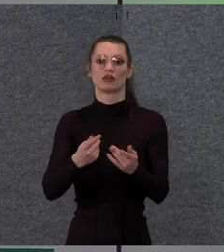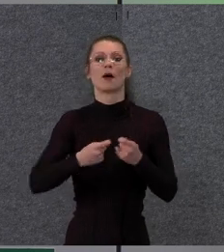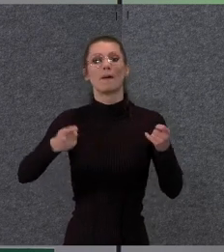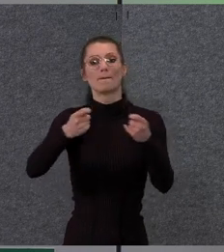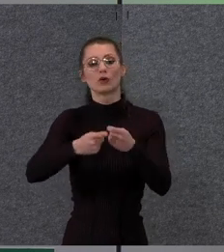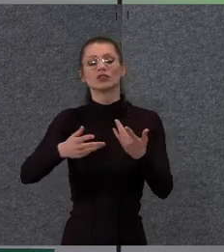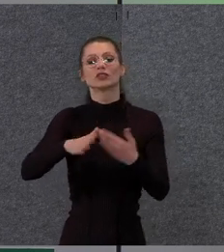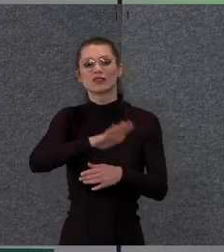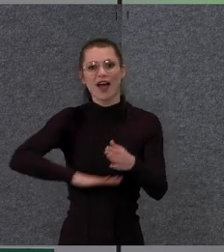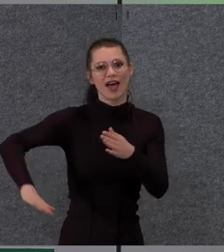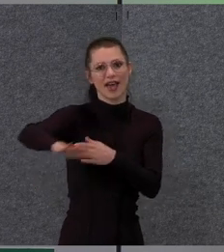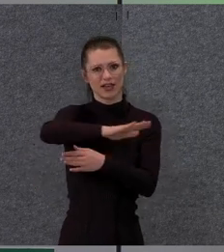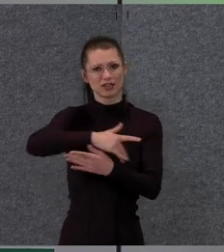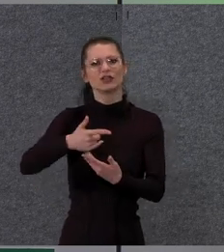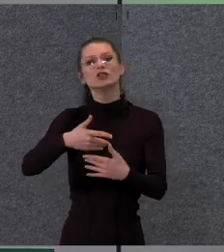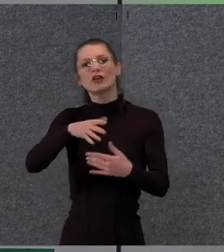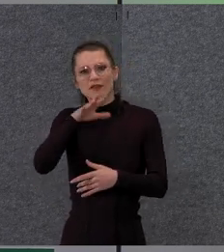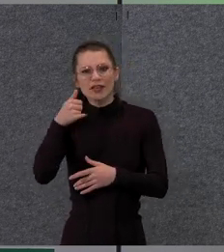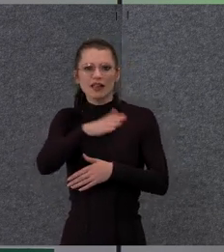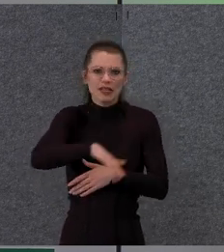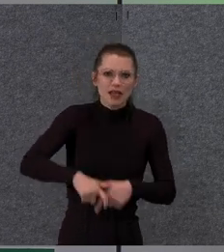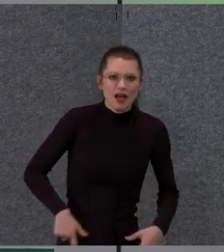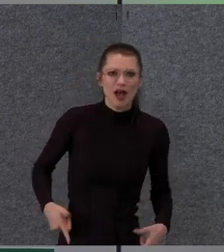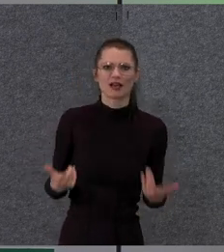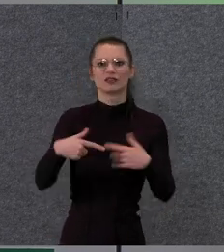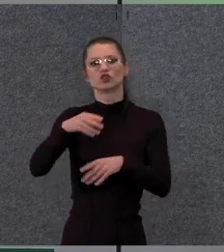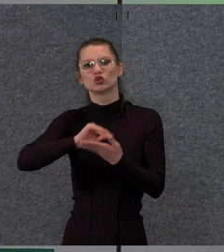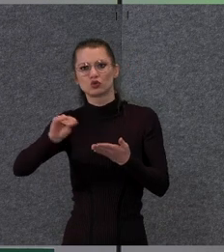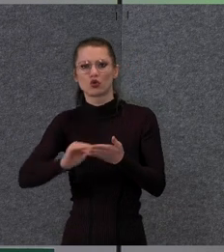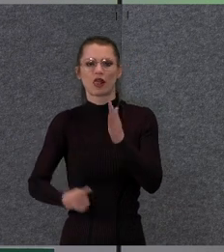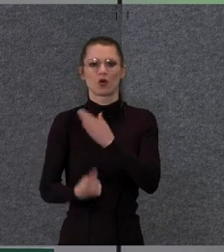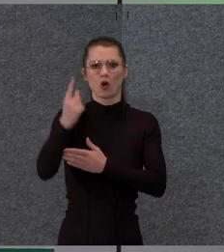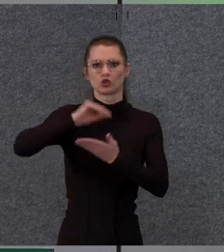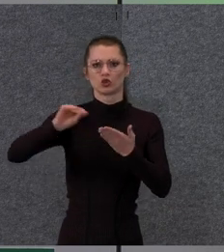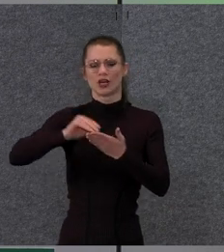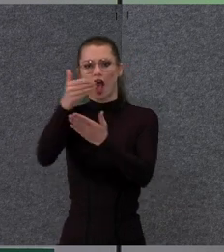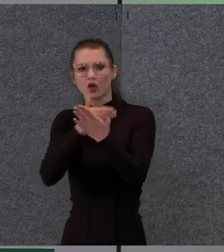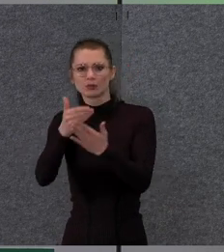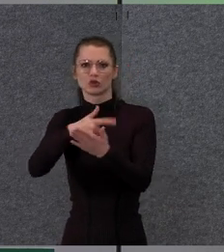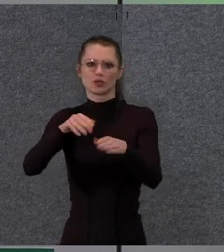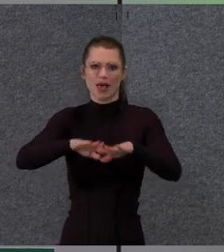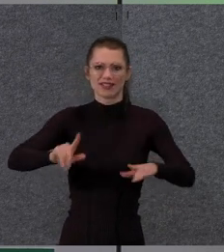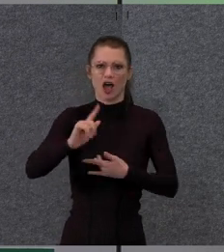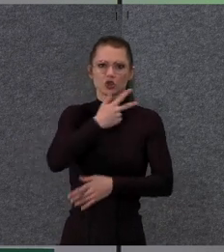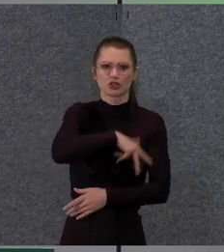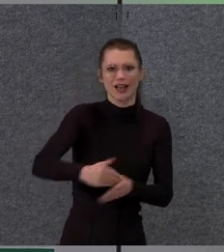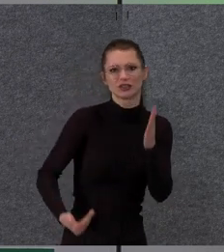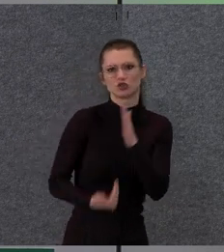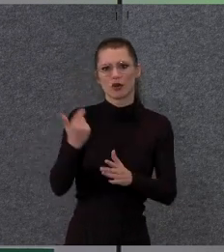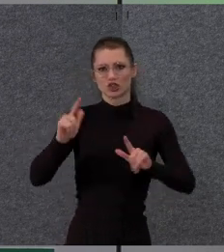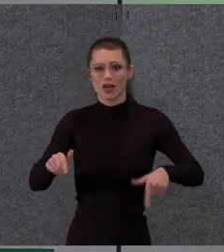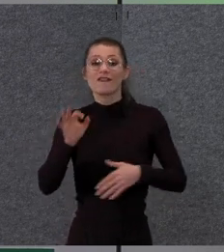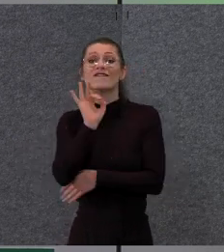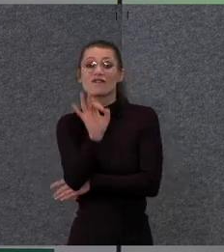guten Kitas, Schulen und Hochschulen, mit Ausbildungs- und Studienplätzen für alle, mit einem sozialen Neustart für